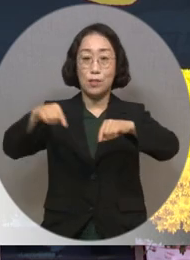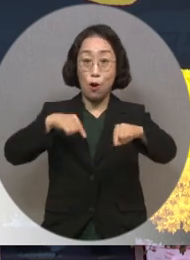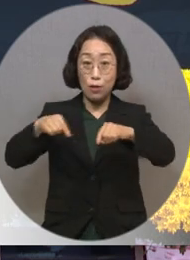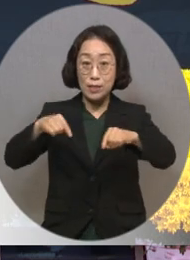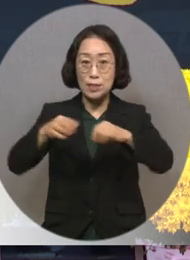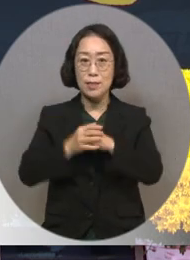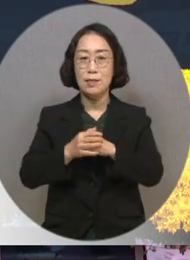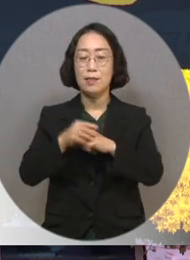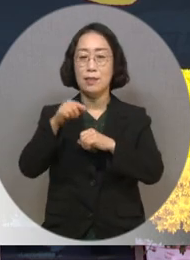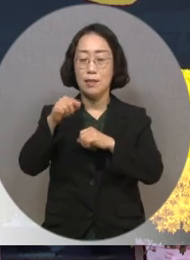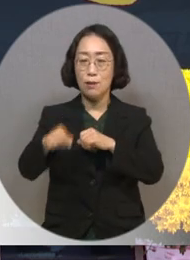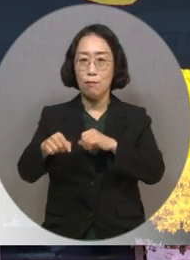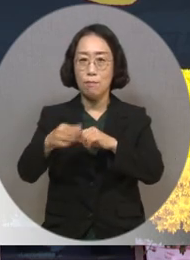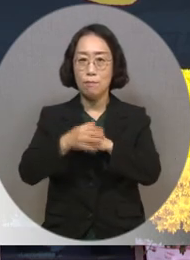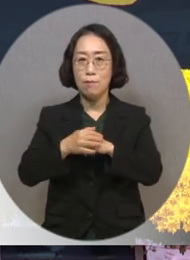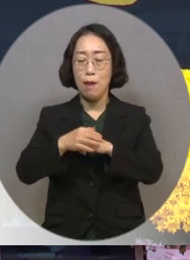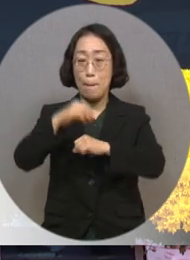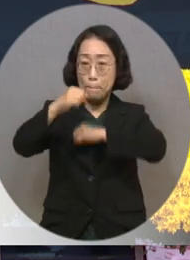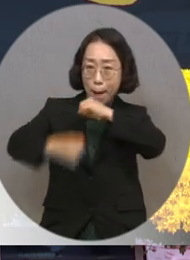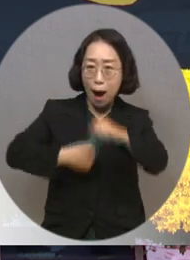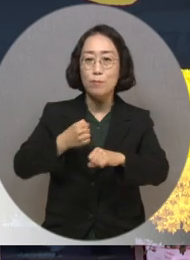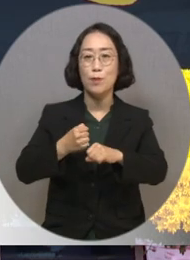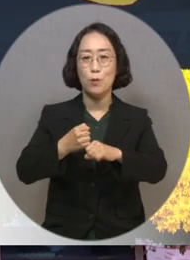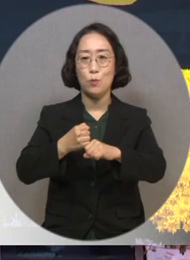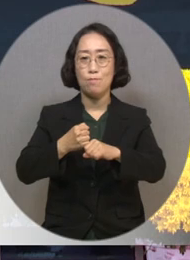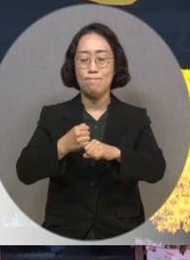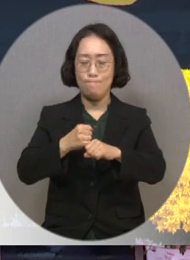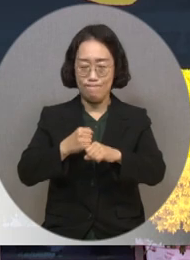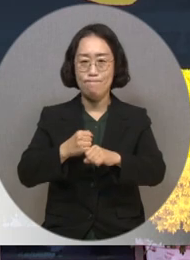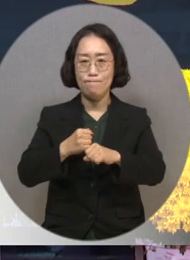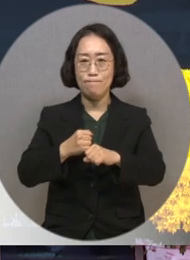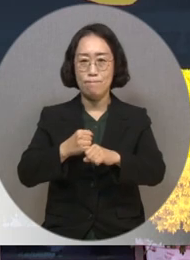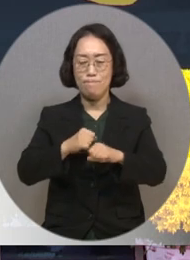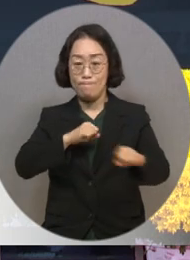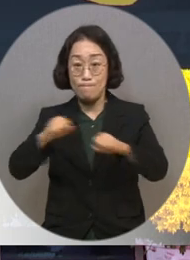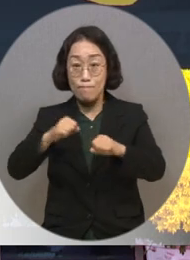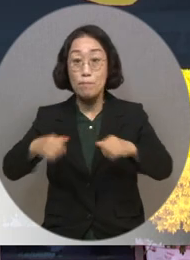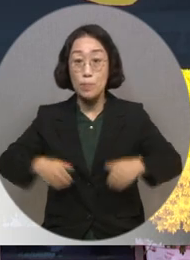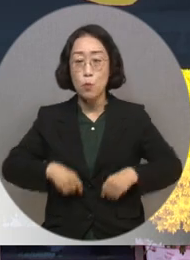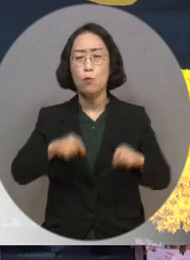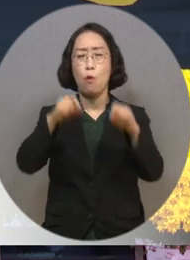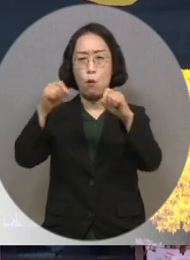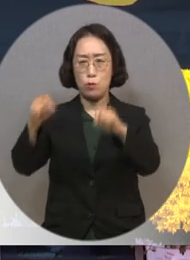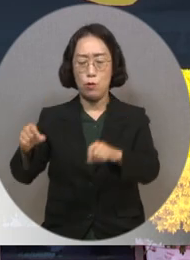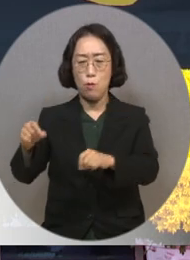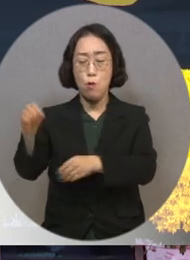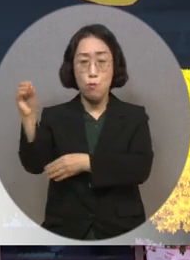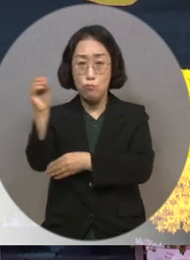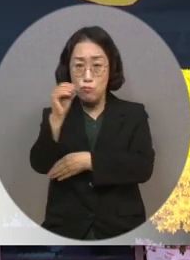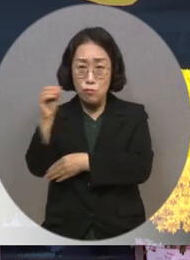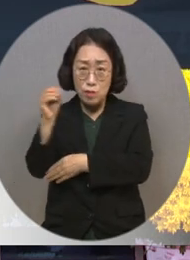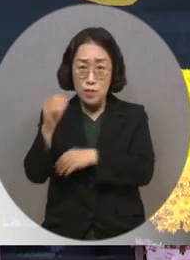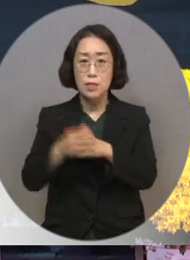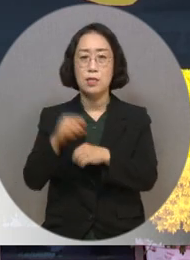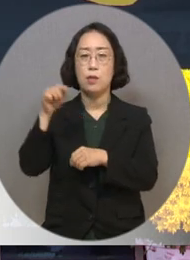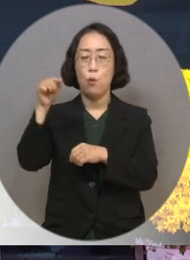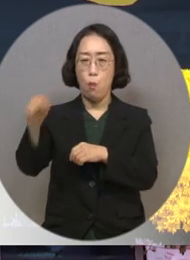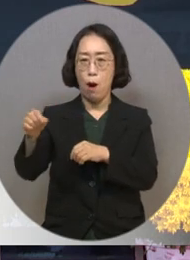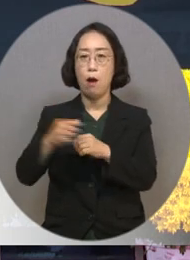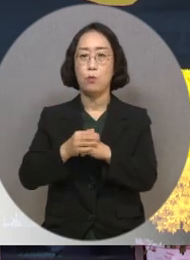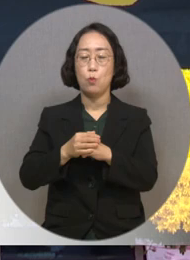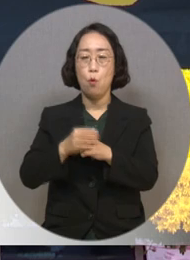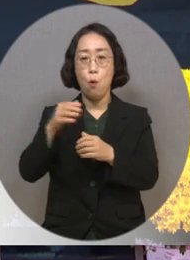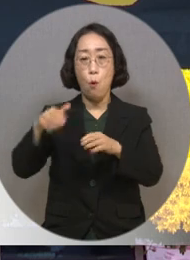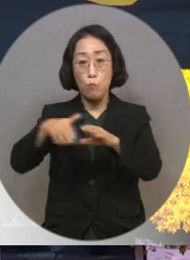행정인 꼭 거침없이 이루어져야 되듯이 북글씨나 모든 문화활동은 거침없이 이루어져야 된다. 저는